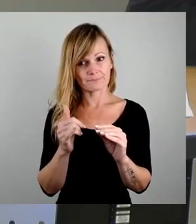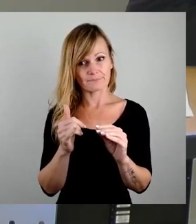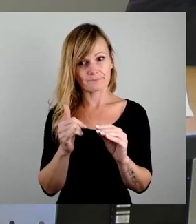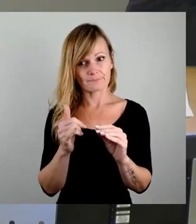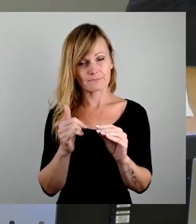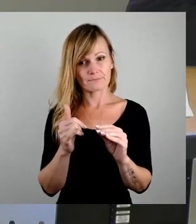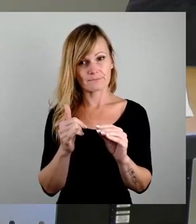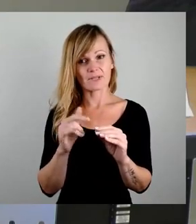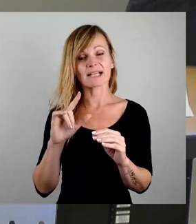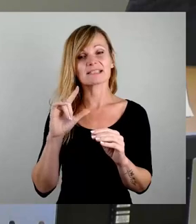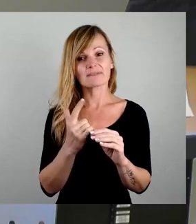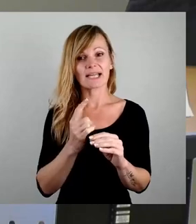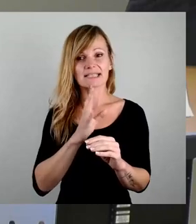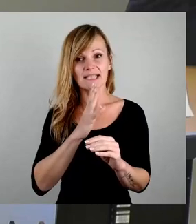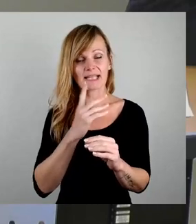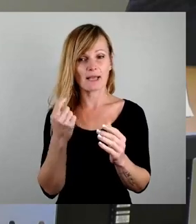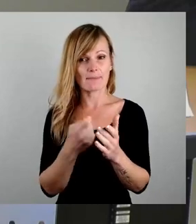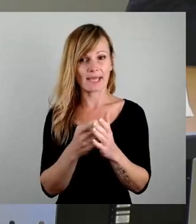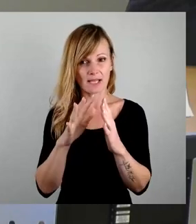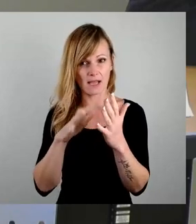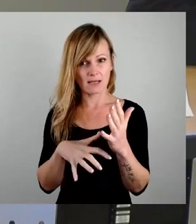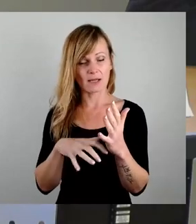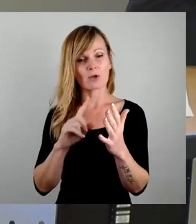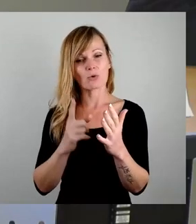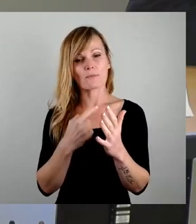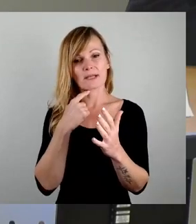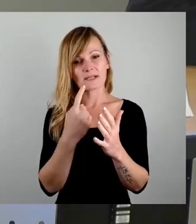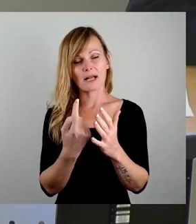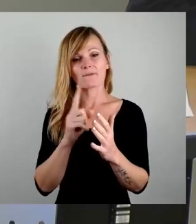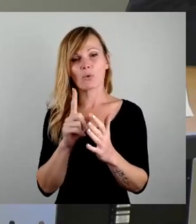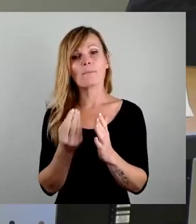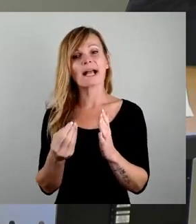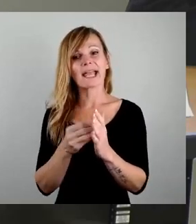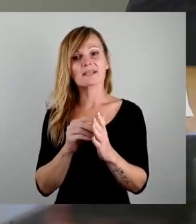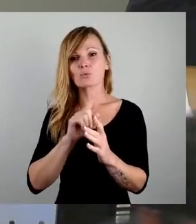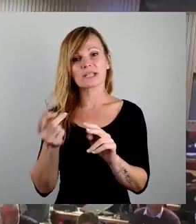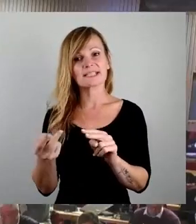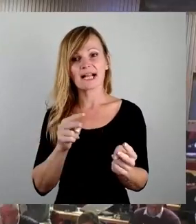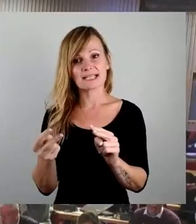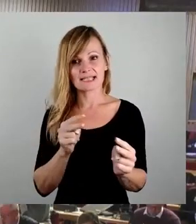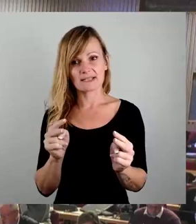zweiten Redebeitrag nochmal sagen, warum wir ihn als Ergänzung und nicht als Alternative sehen. Vielen herzlichen Dank.